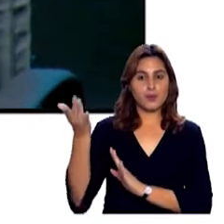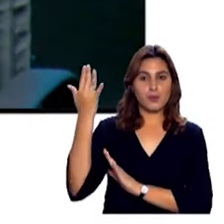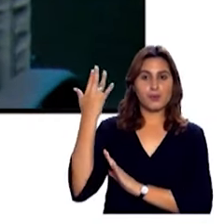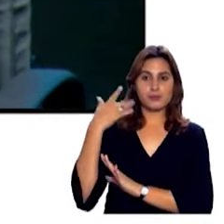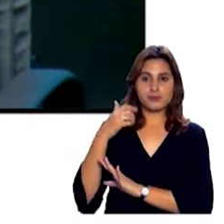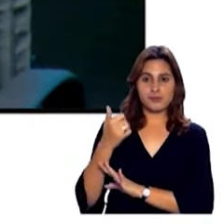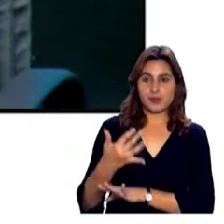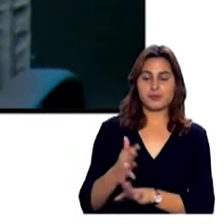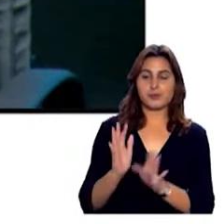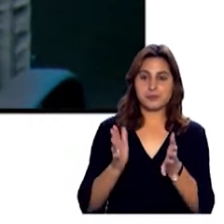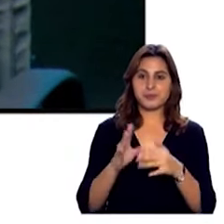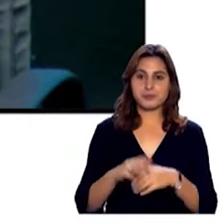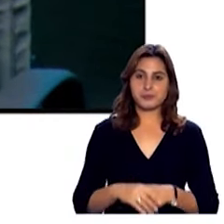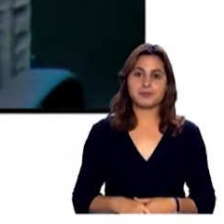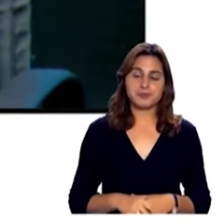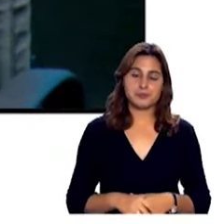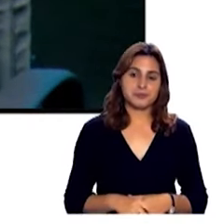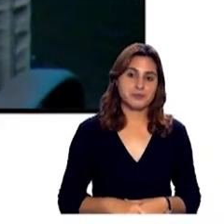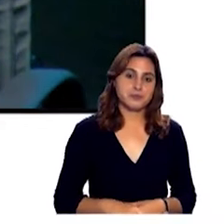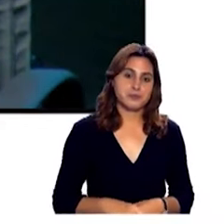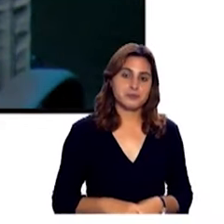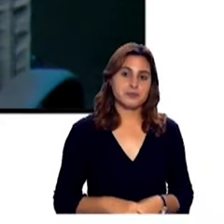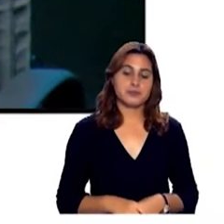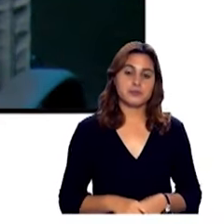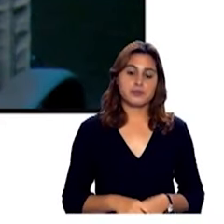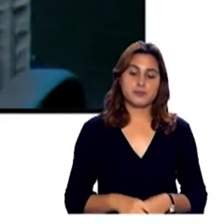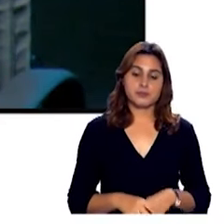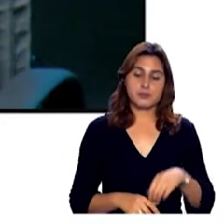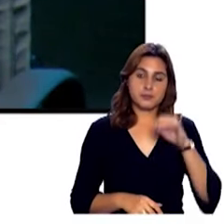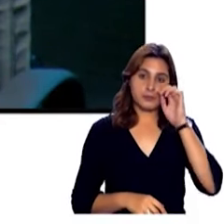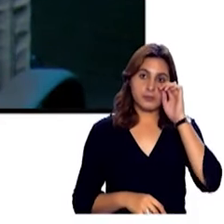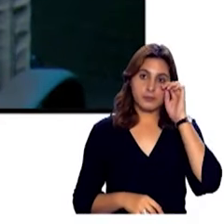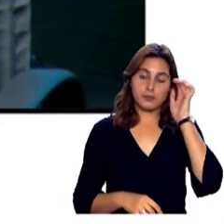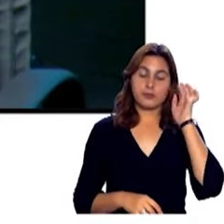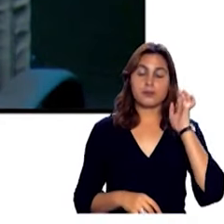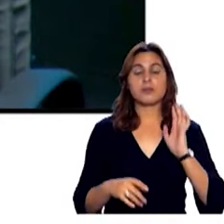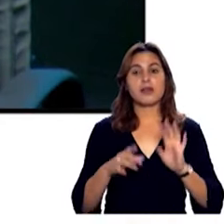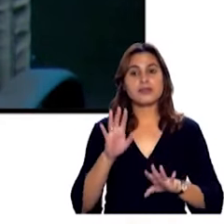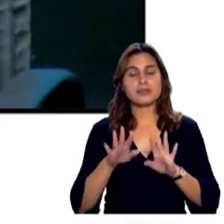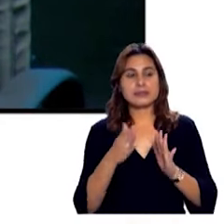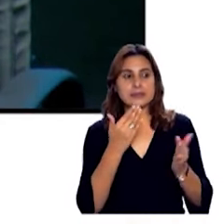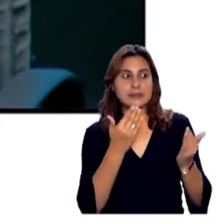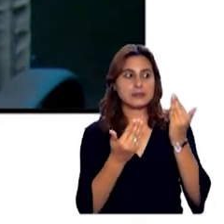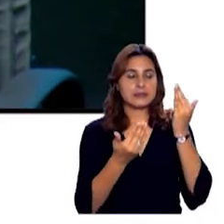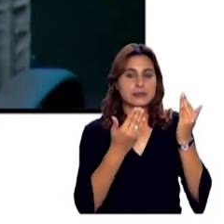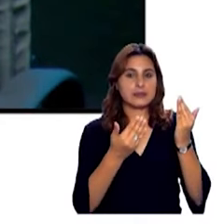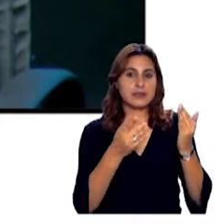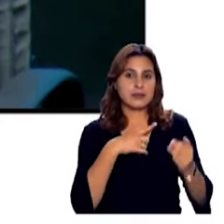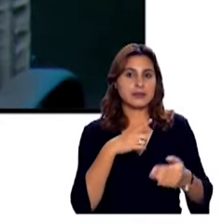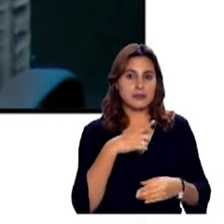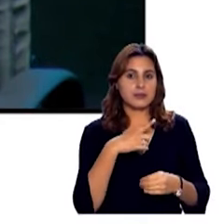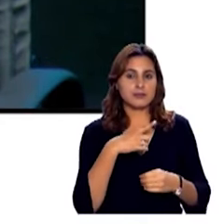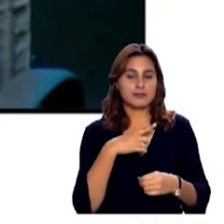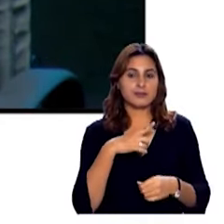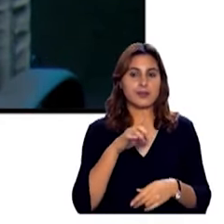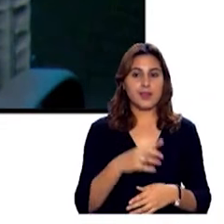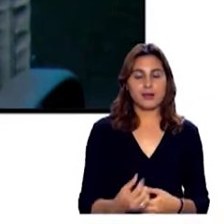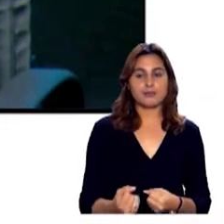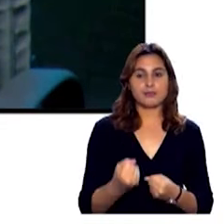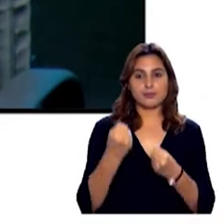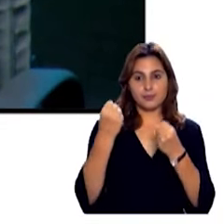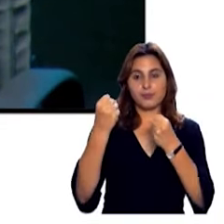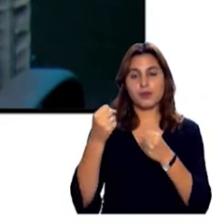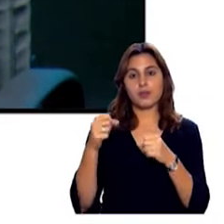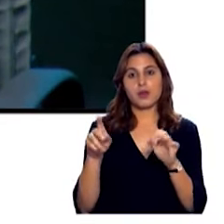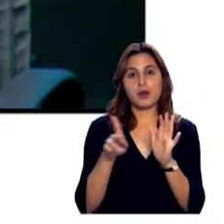a-mi la méfiance qu'a le pouvoir à l'égard Du juge qui ne devait